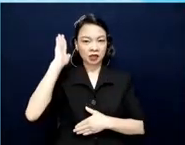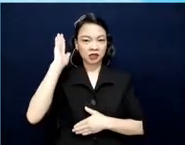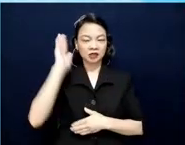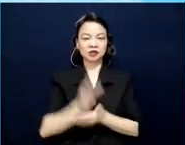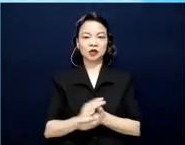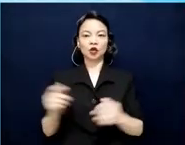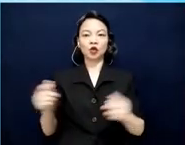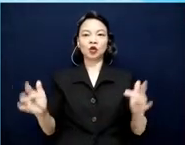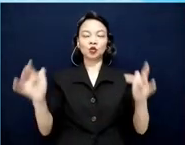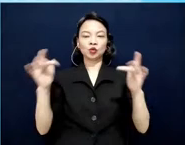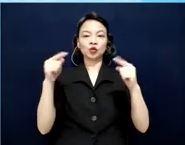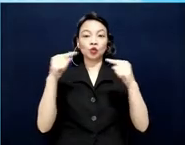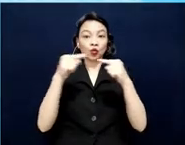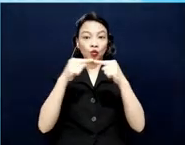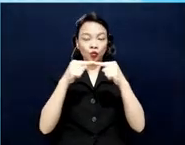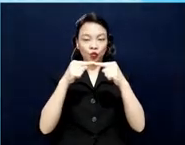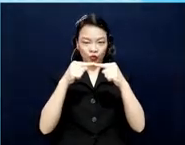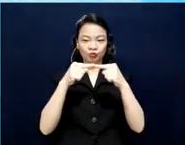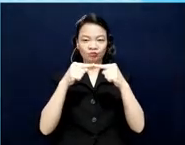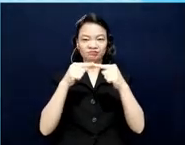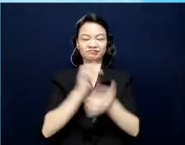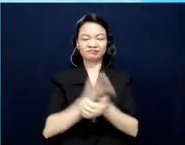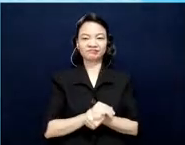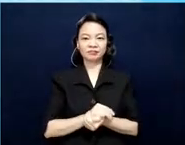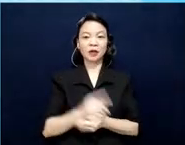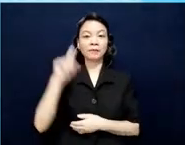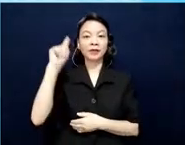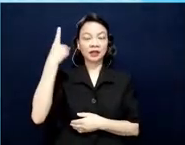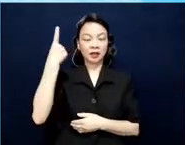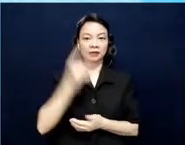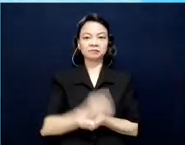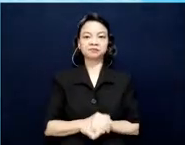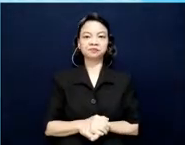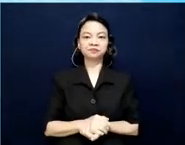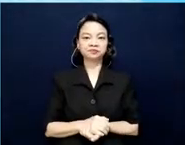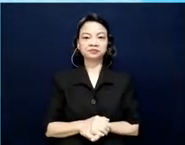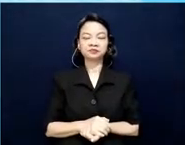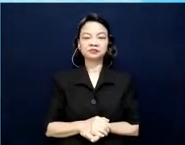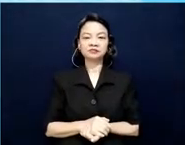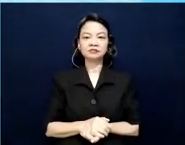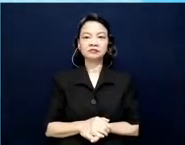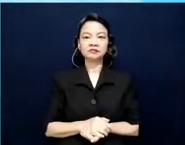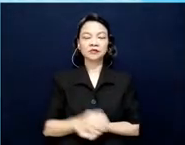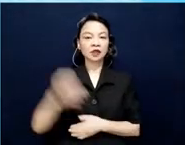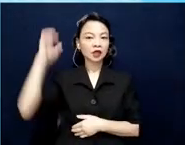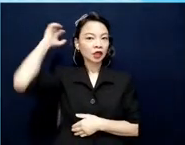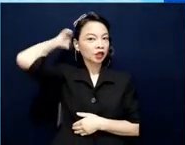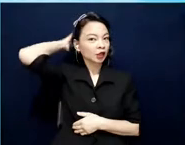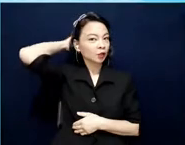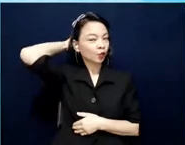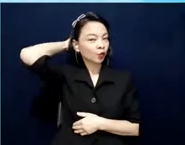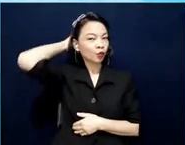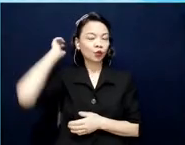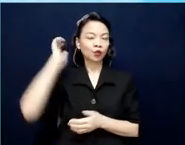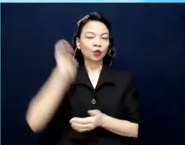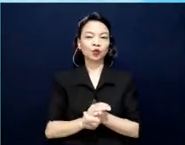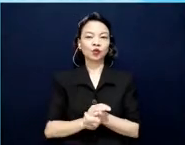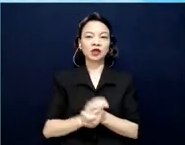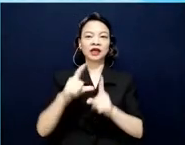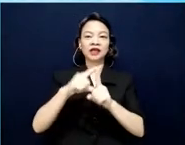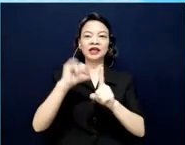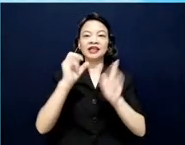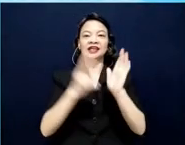virtual. Yang pertama ada Ibu Dini Widyastuti yang merupakan Direktur Eksekutif Yayasan